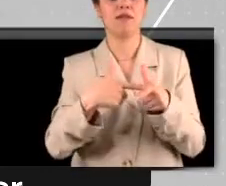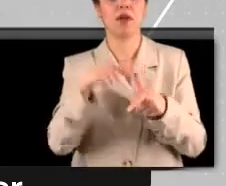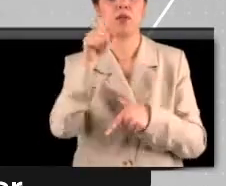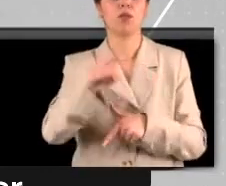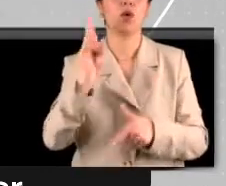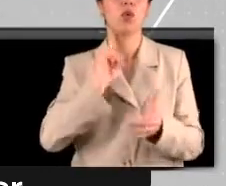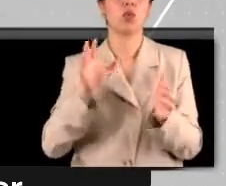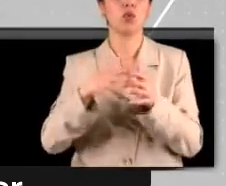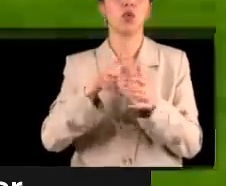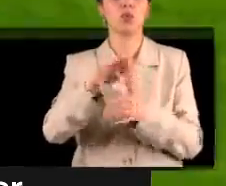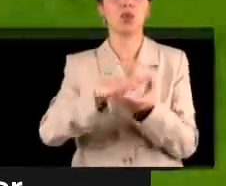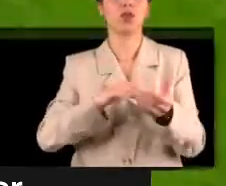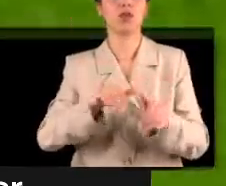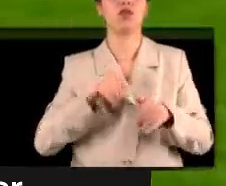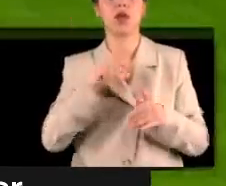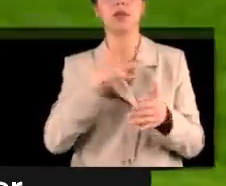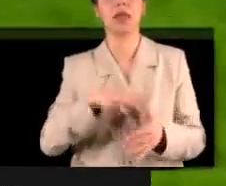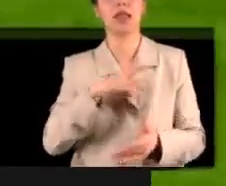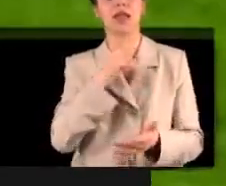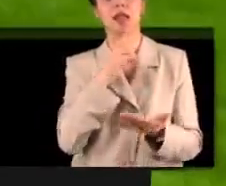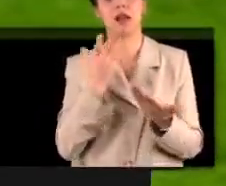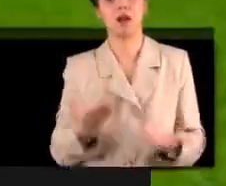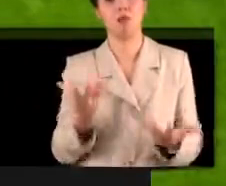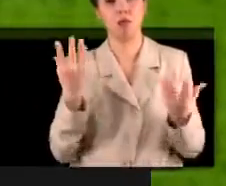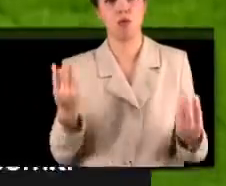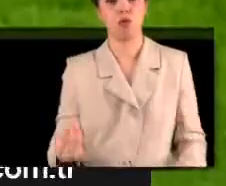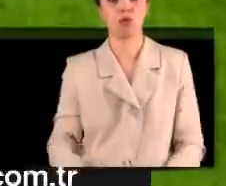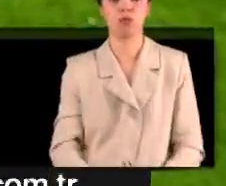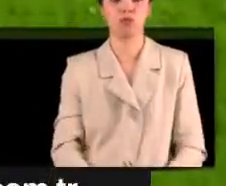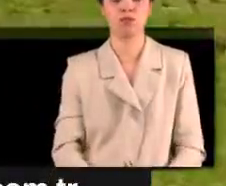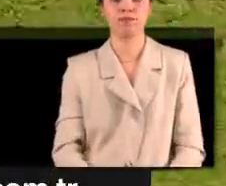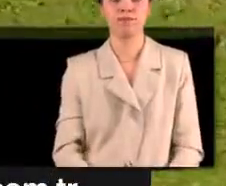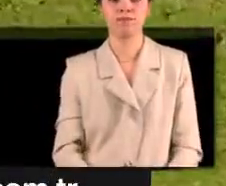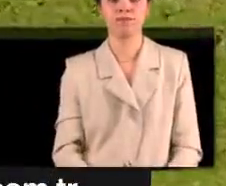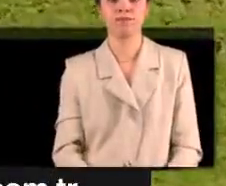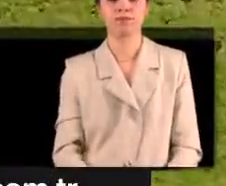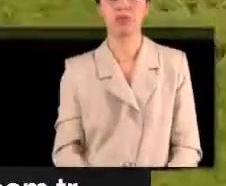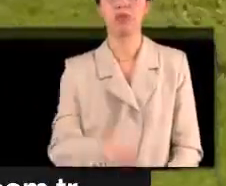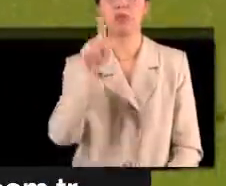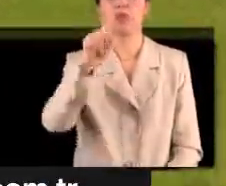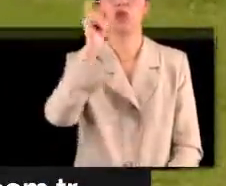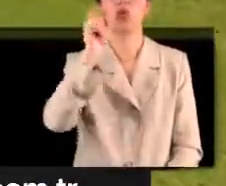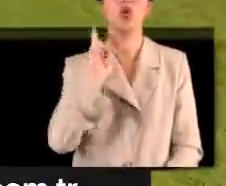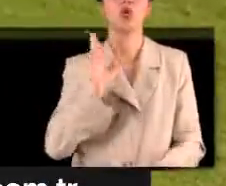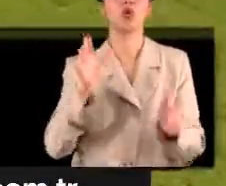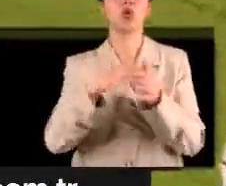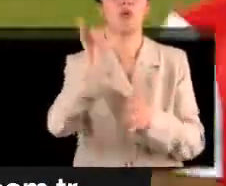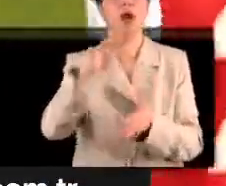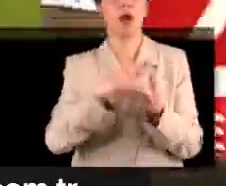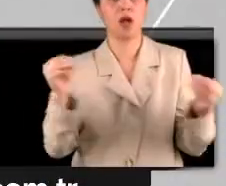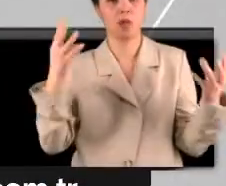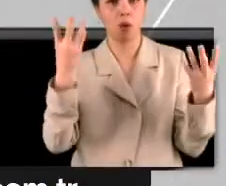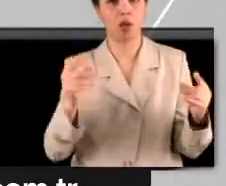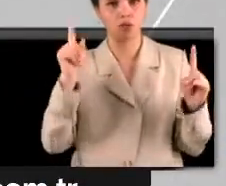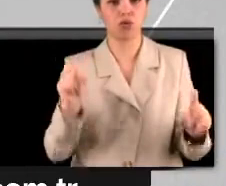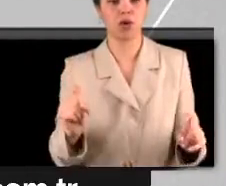ligden çekilme taleplerini kabul etti. Kupada bir üst tura Gaziantep Futbol Kulübü çıkıyor. Peki bu 9 kulüp hak kaybına uğrayacak